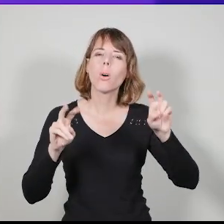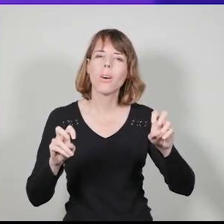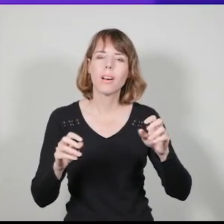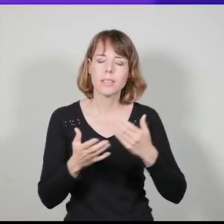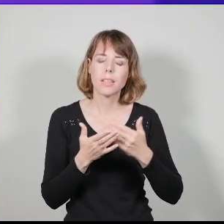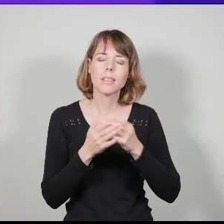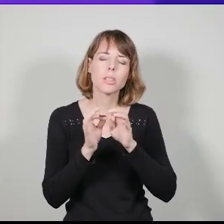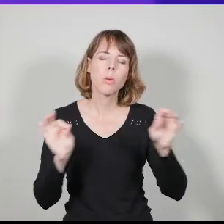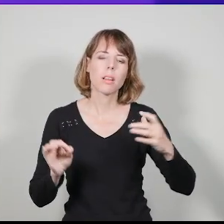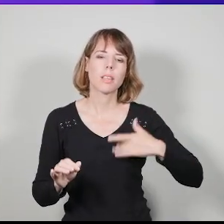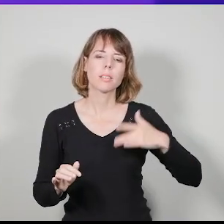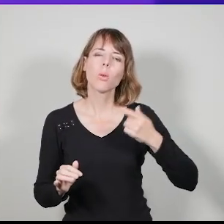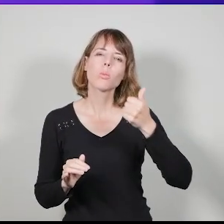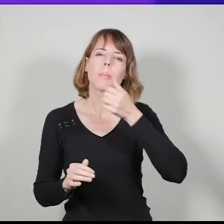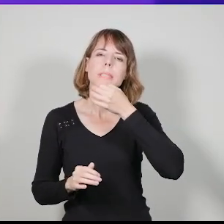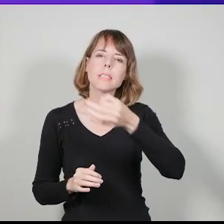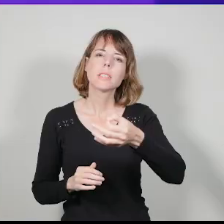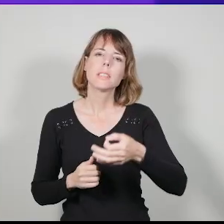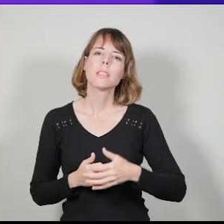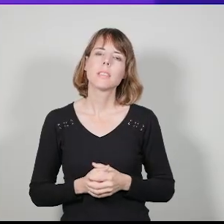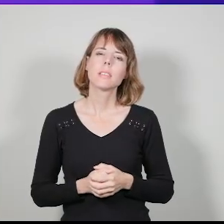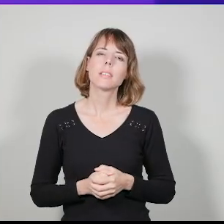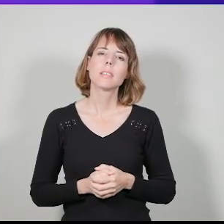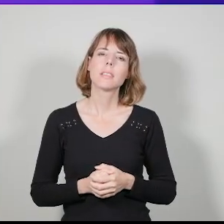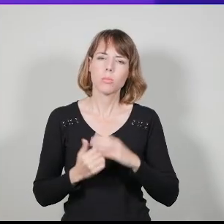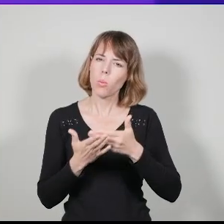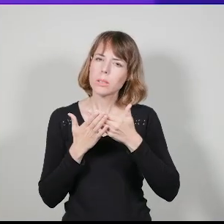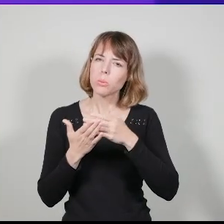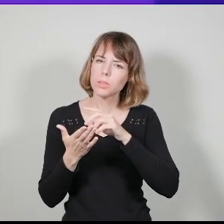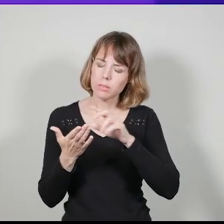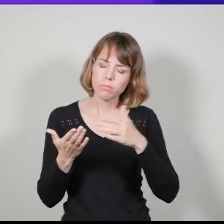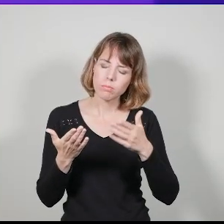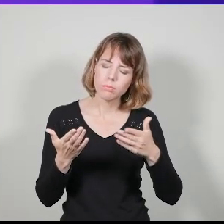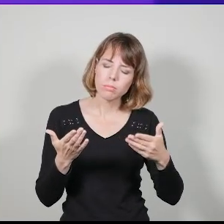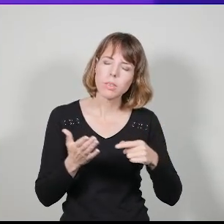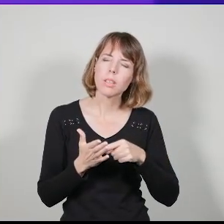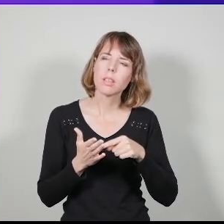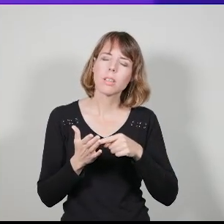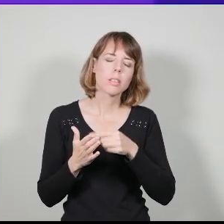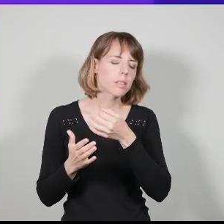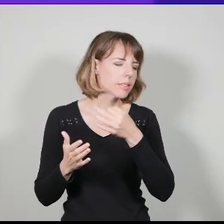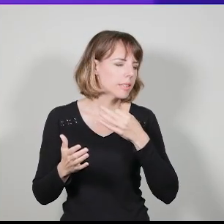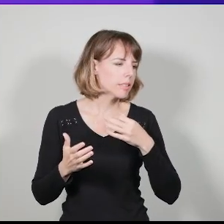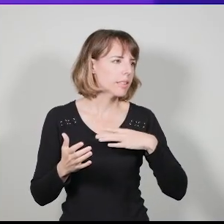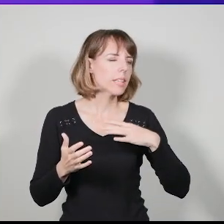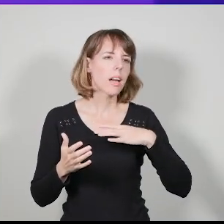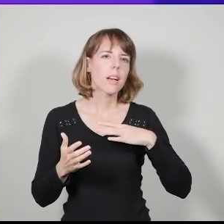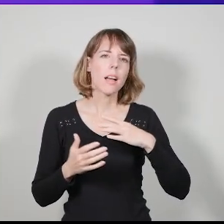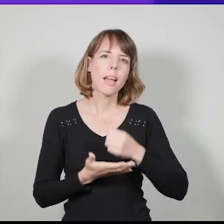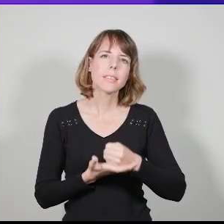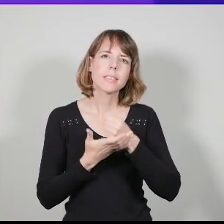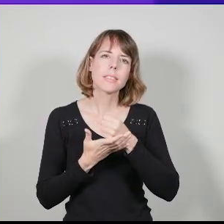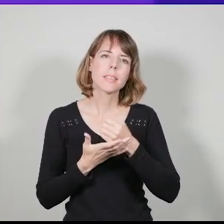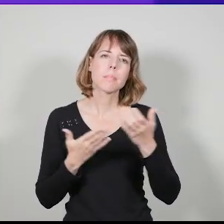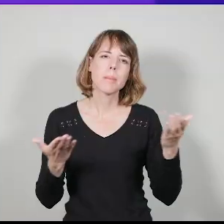l'étude, c'est qu'il y a un moment aussi où il faut qu'il y ait des aides, mais il y a aussi un lieu